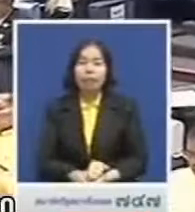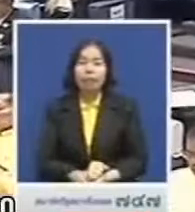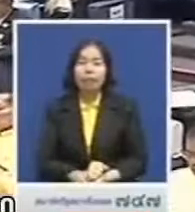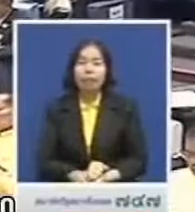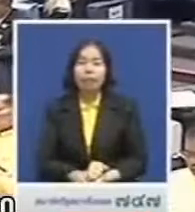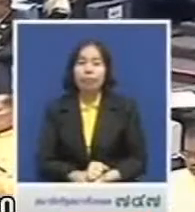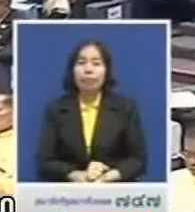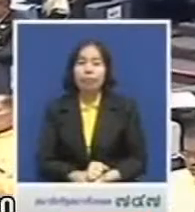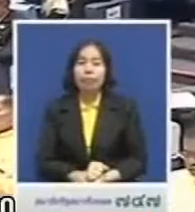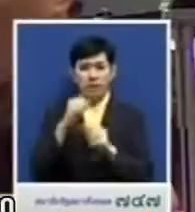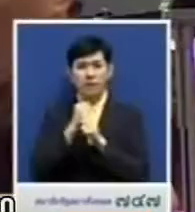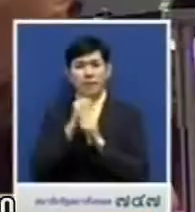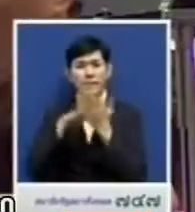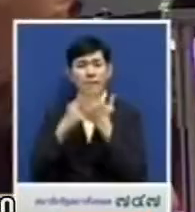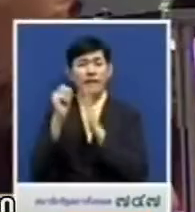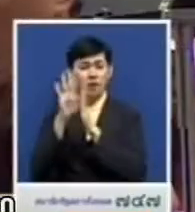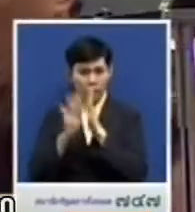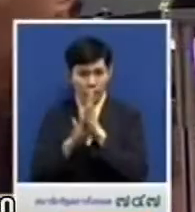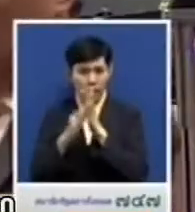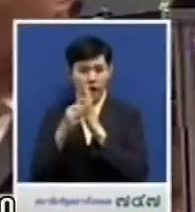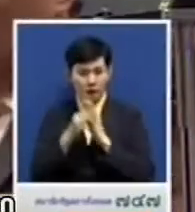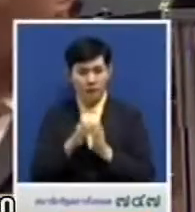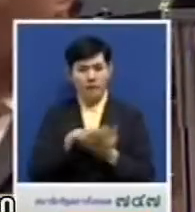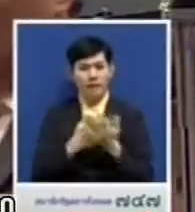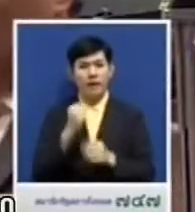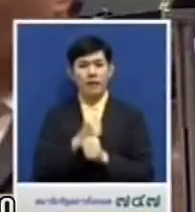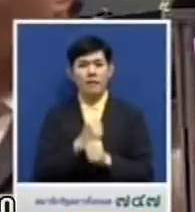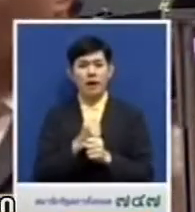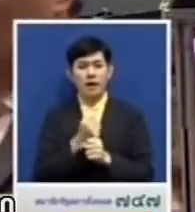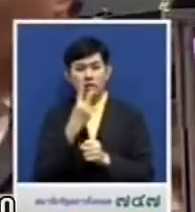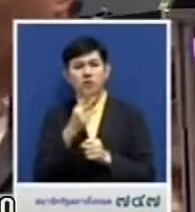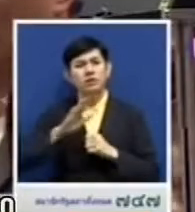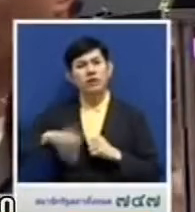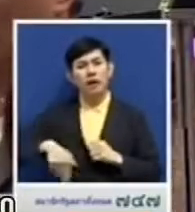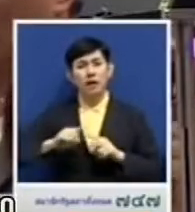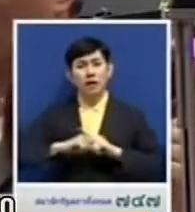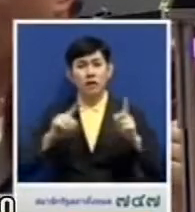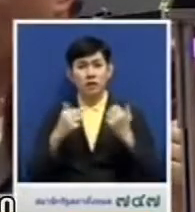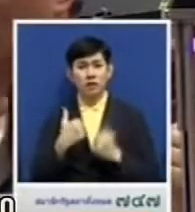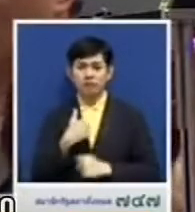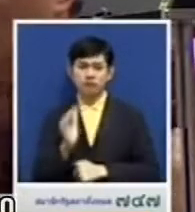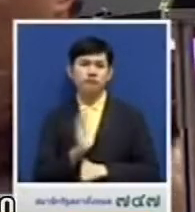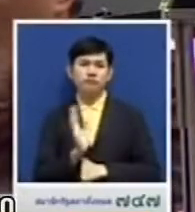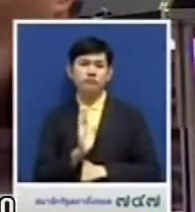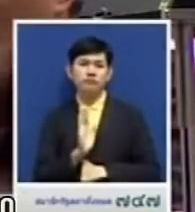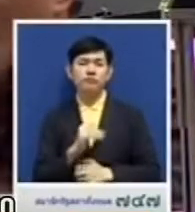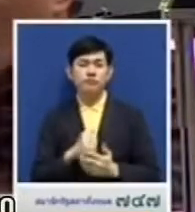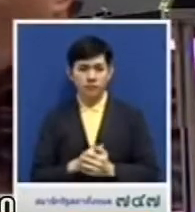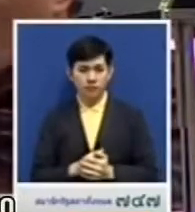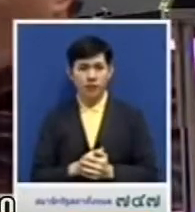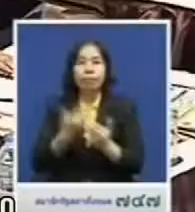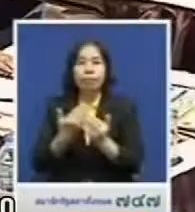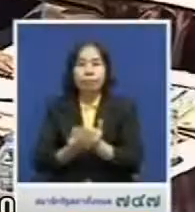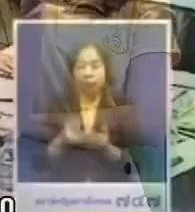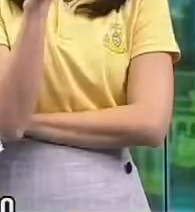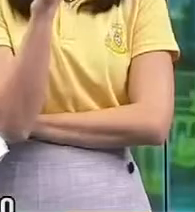าครับเพื่อมีอยู่ในมืออยู่แล้ว นน มันครูไปสอนหนังสือแล้วมีหนังสือแล้วก็อ่านตามหนังสือเนี่ยไปสอนทำไม ค่ะคือท่านน